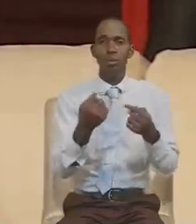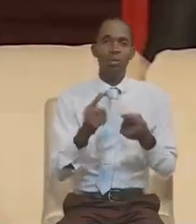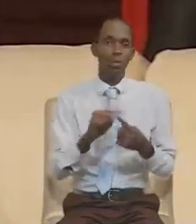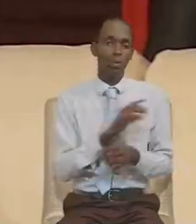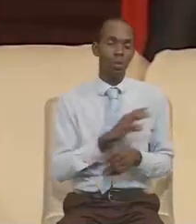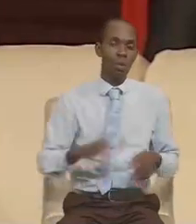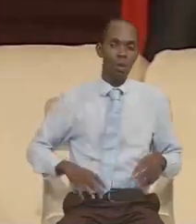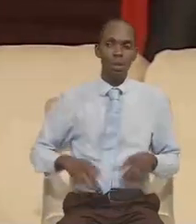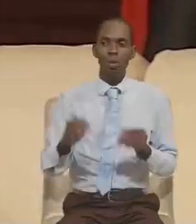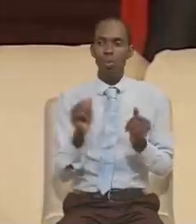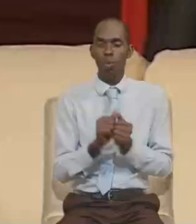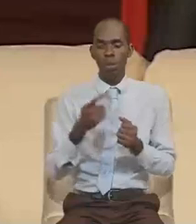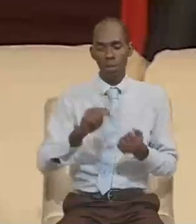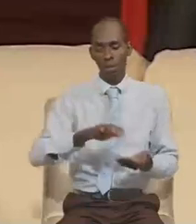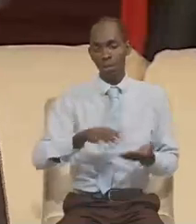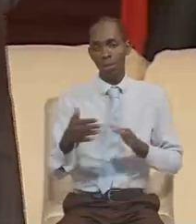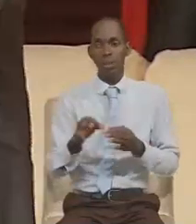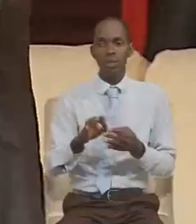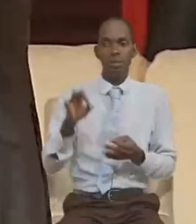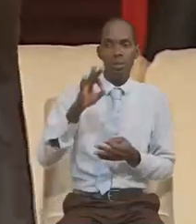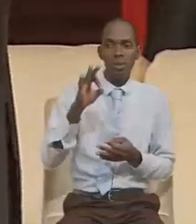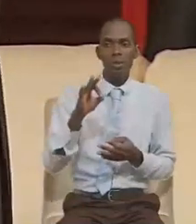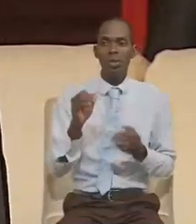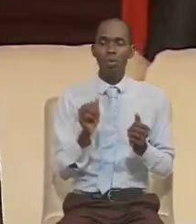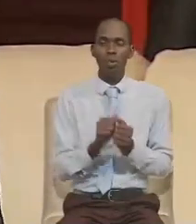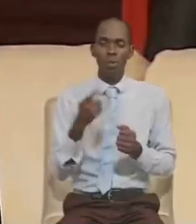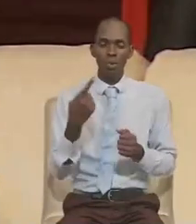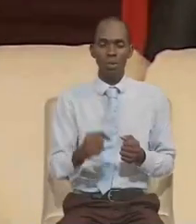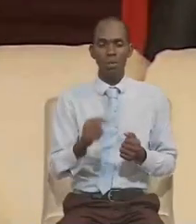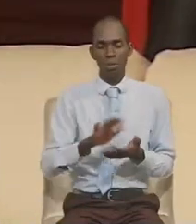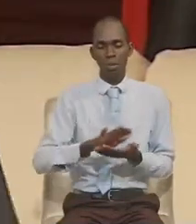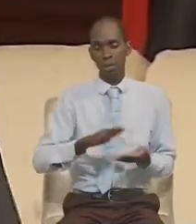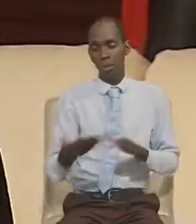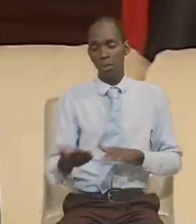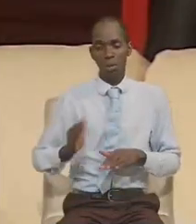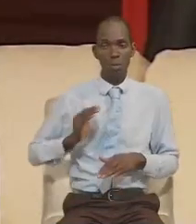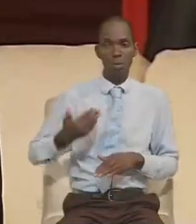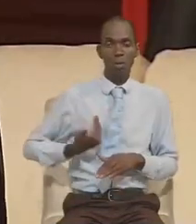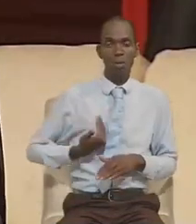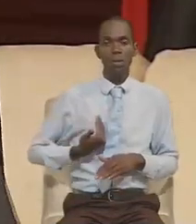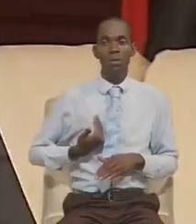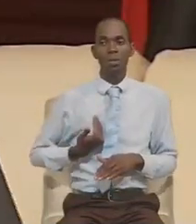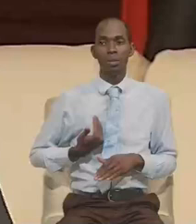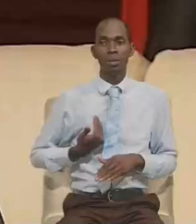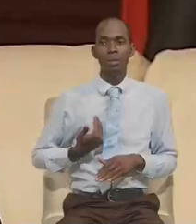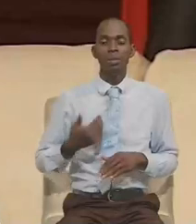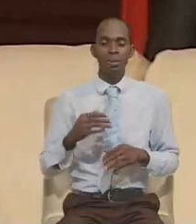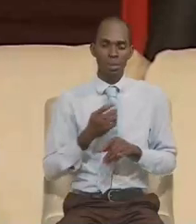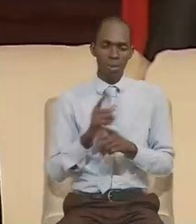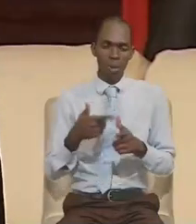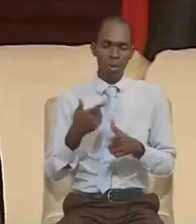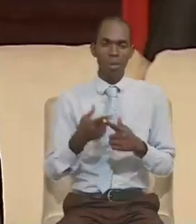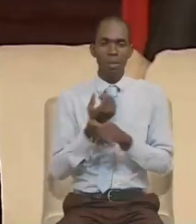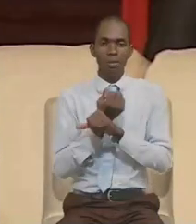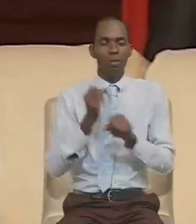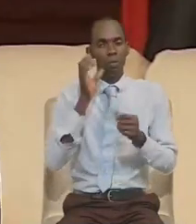avec un esprit mort, avec une âme morte et une vie morte, le salut viendra, la